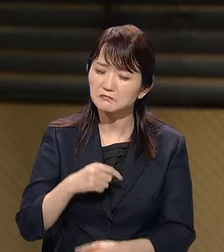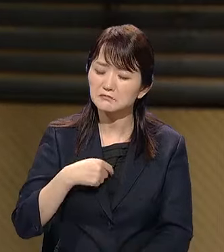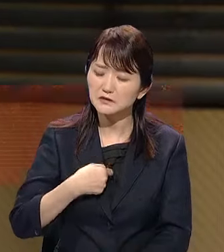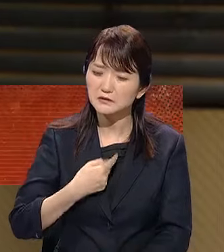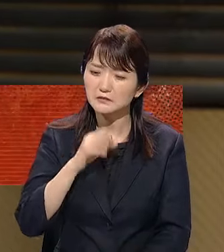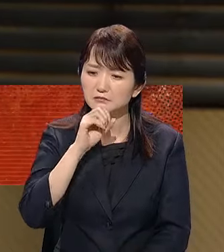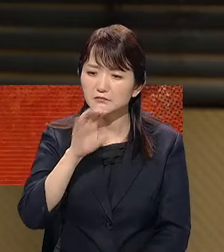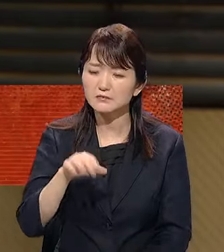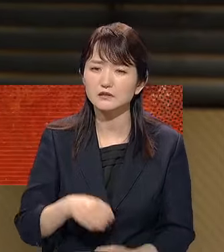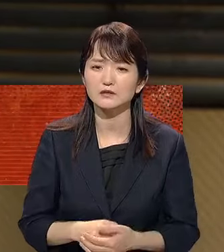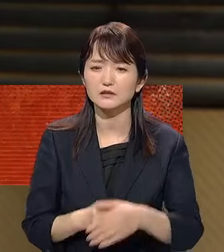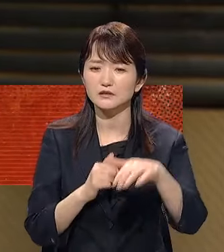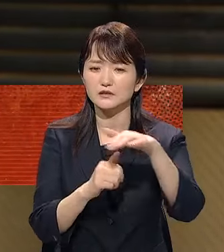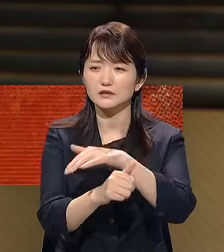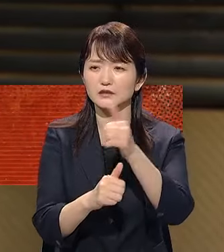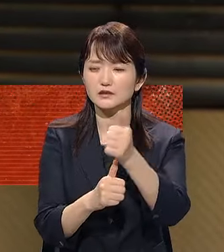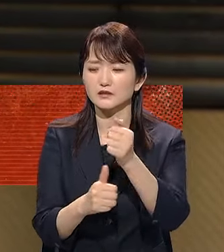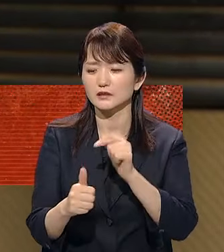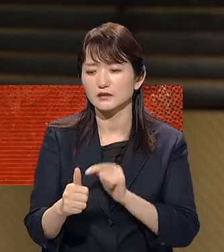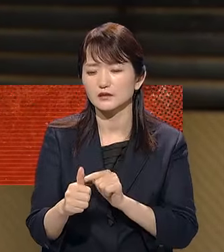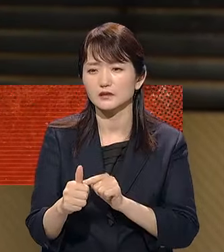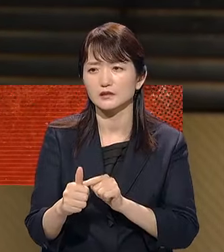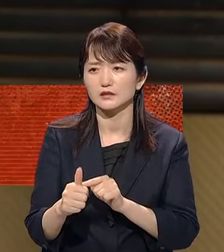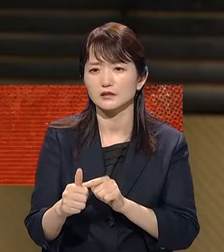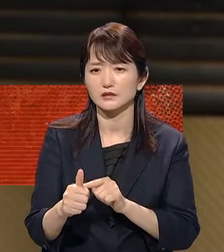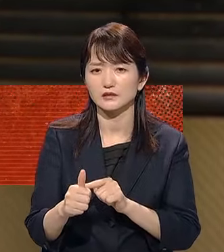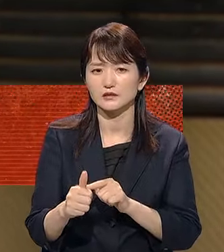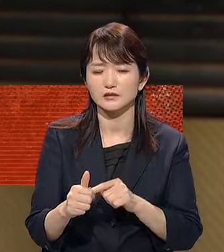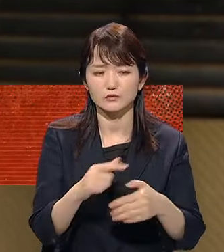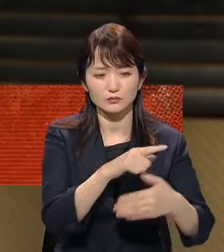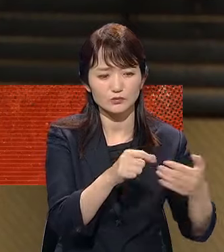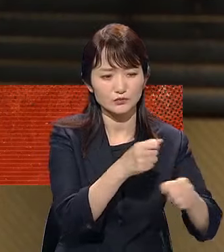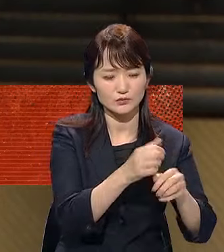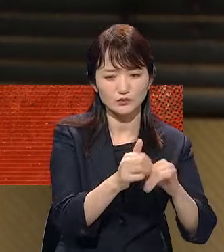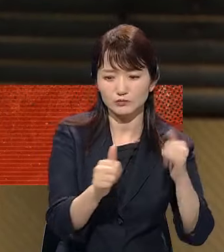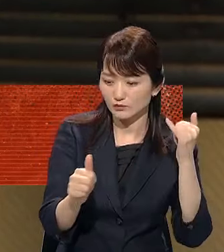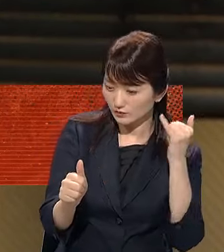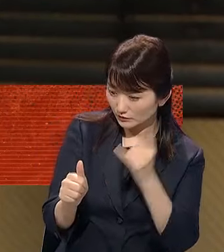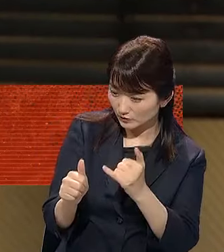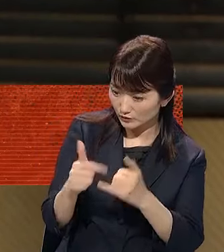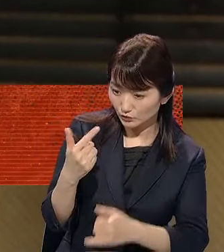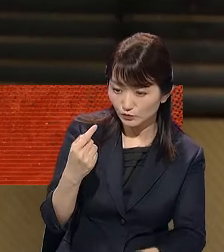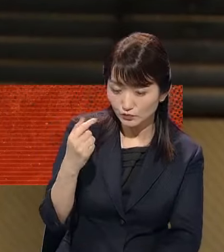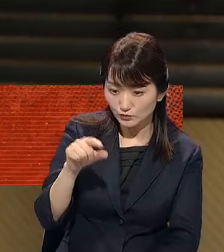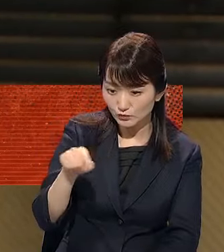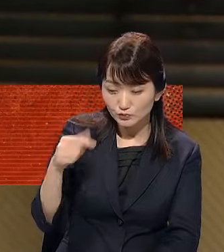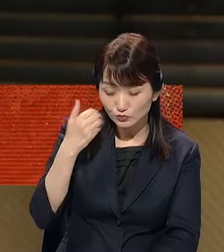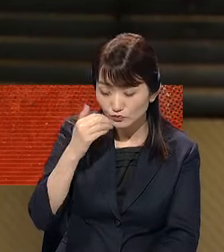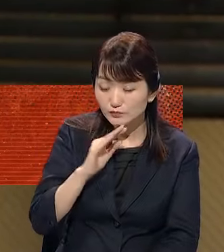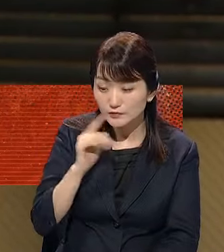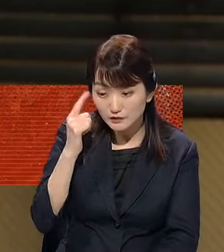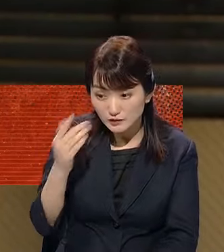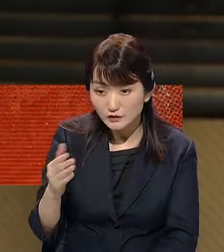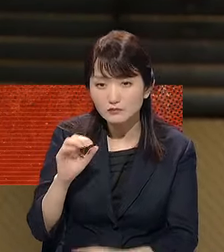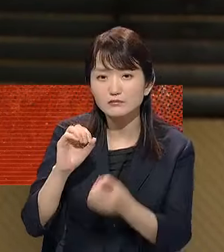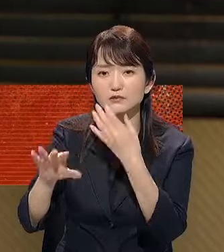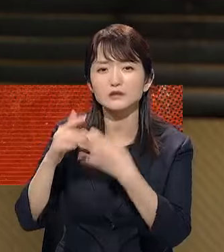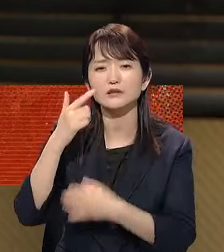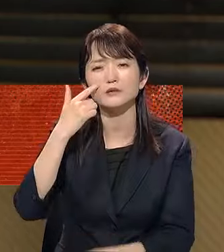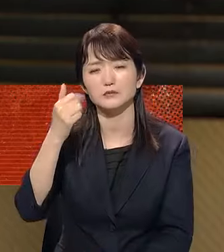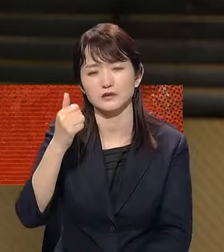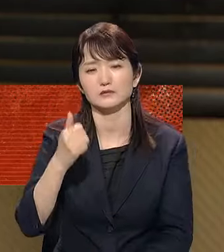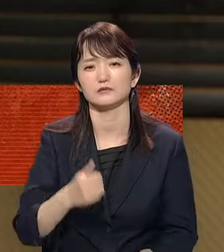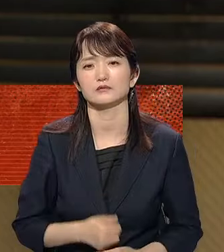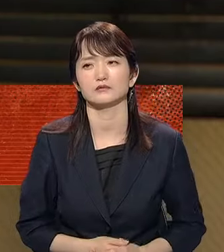얘기합니다. 부대표로 번호로 전화를 우리 제작진이 하니까 노노또 땡땡 맞냐고 물어보니까 아버지입니다라고